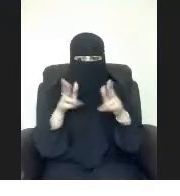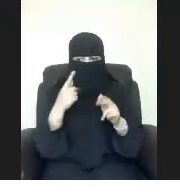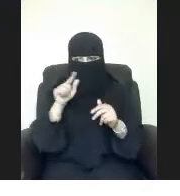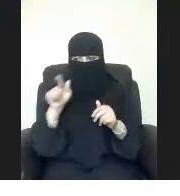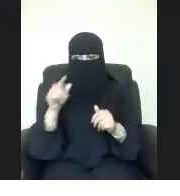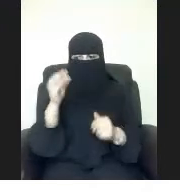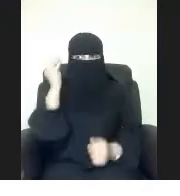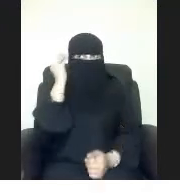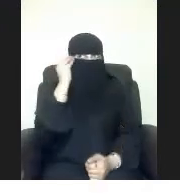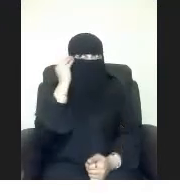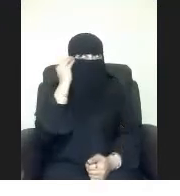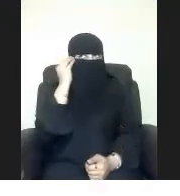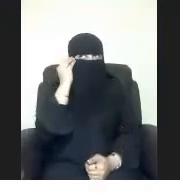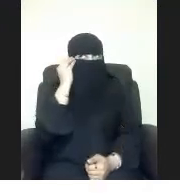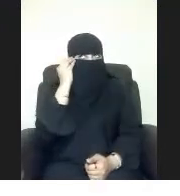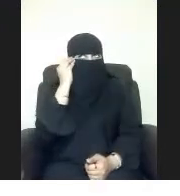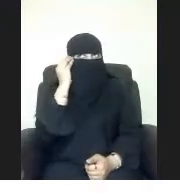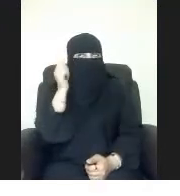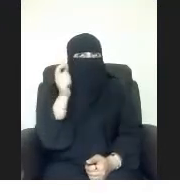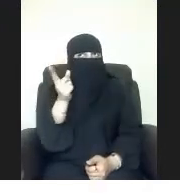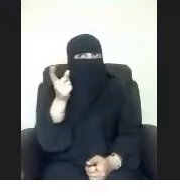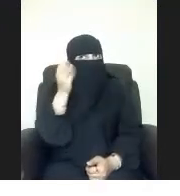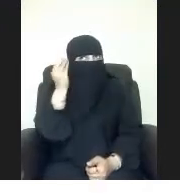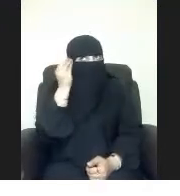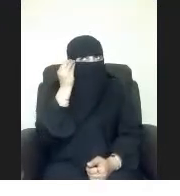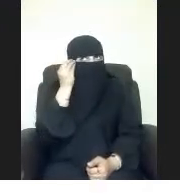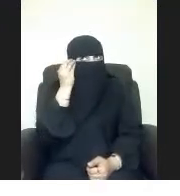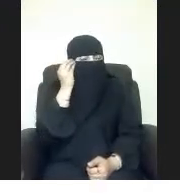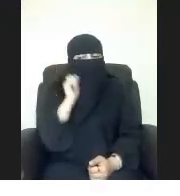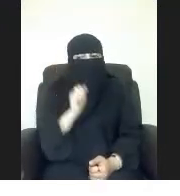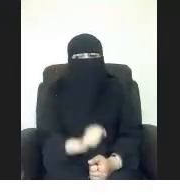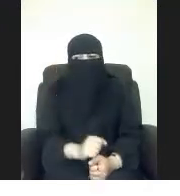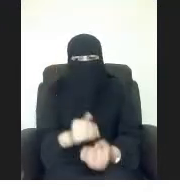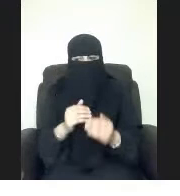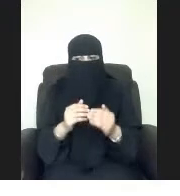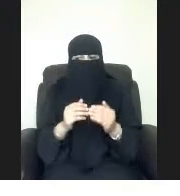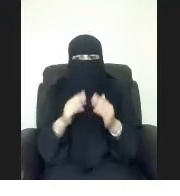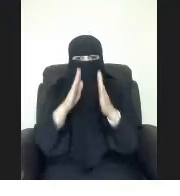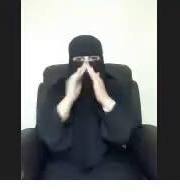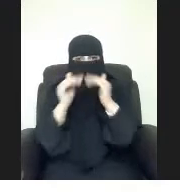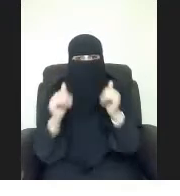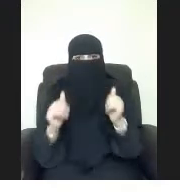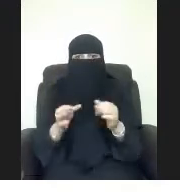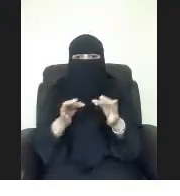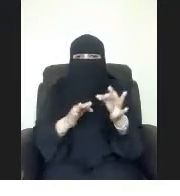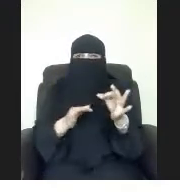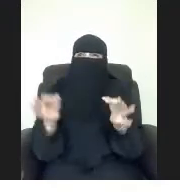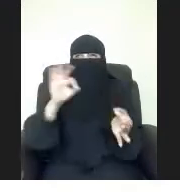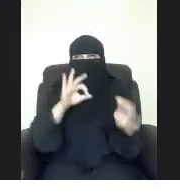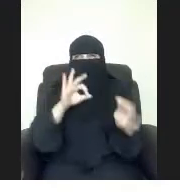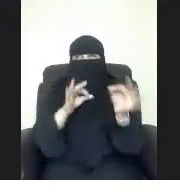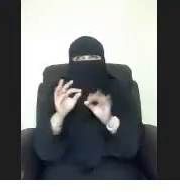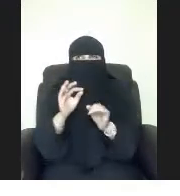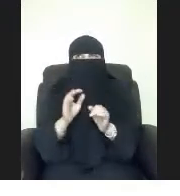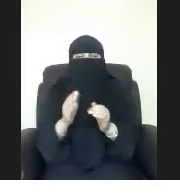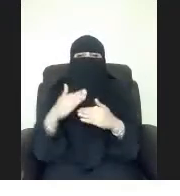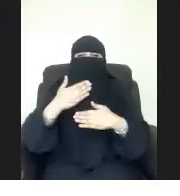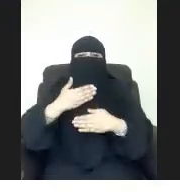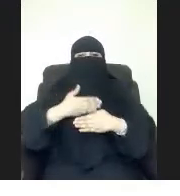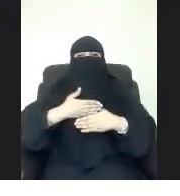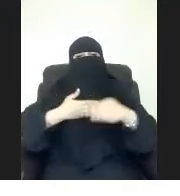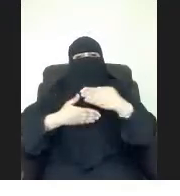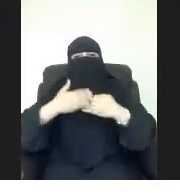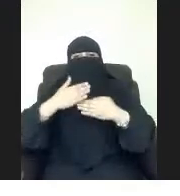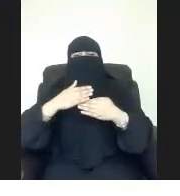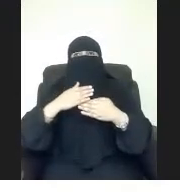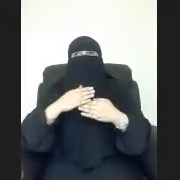الدنيا للتفكير، والمستويات الثلاثة العليا، التحليل، التركيب، التقويم، المستويات العليا للتفكير.